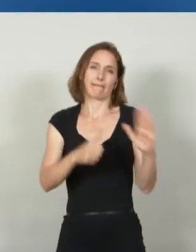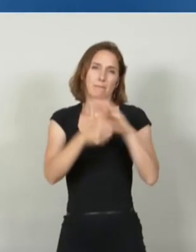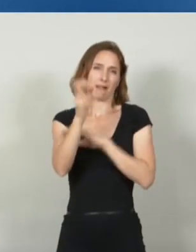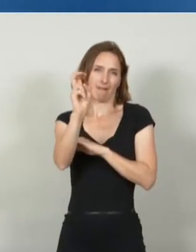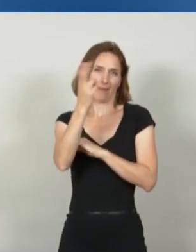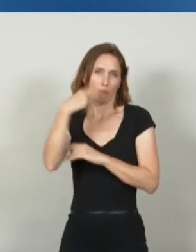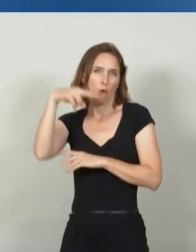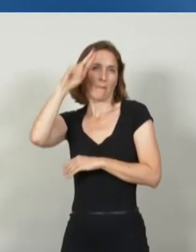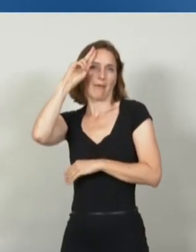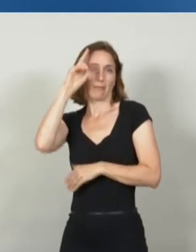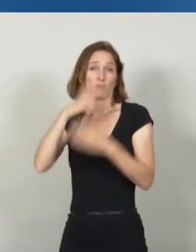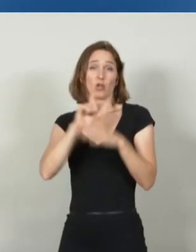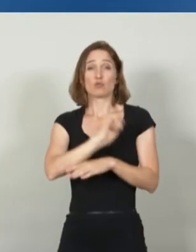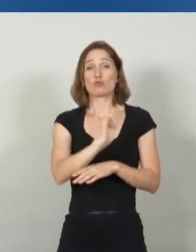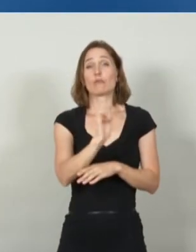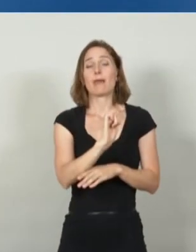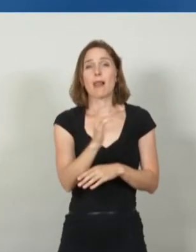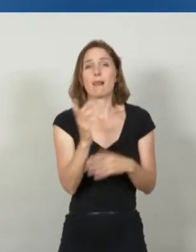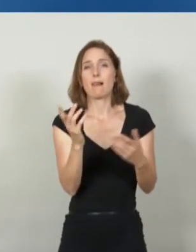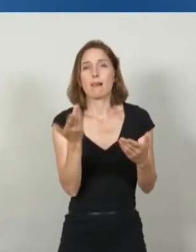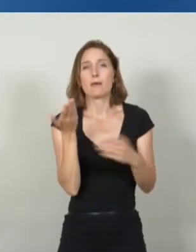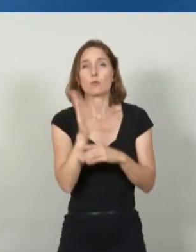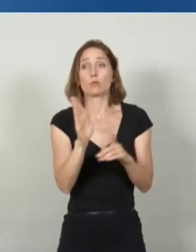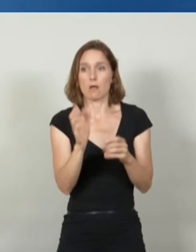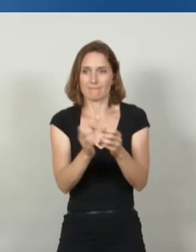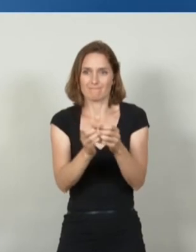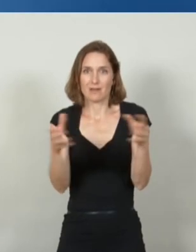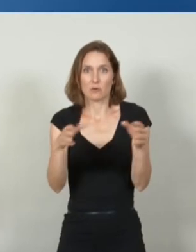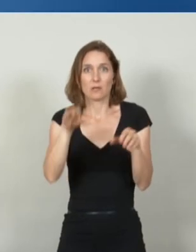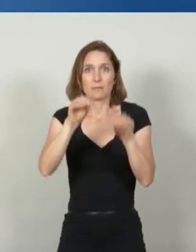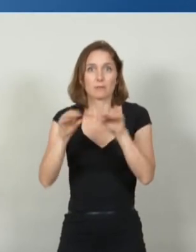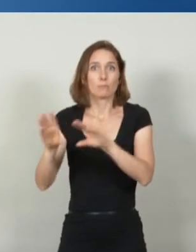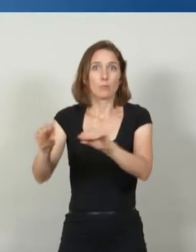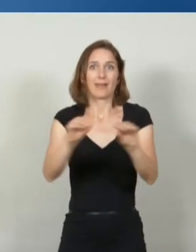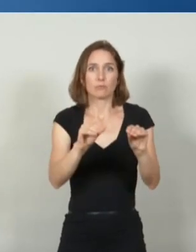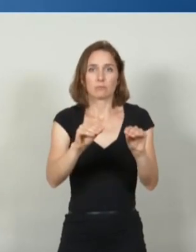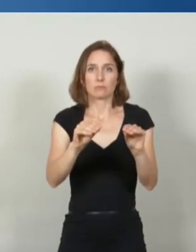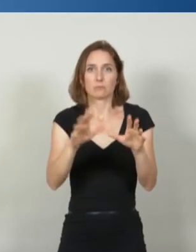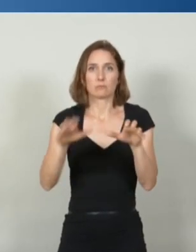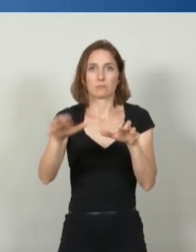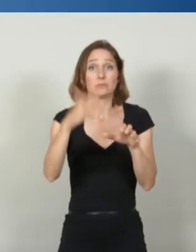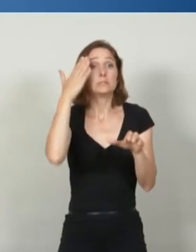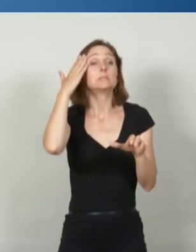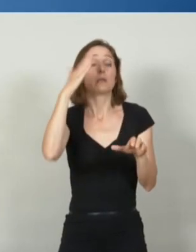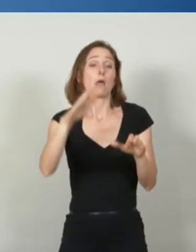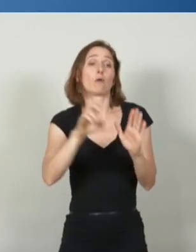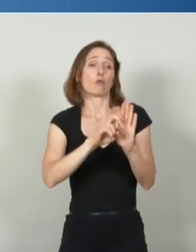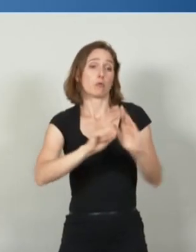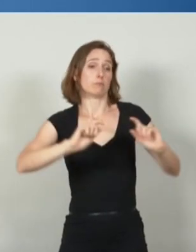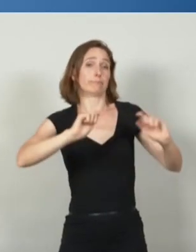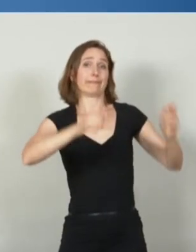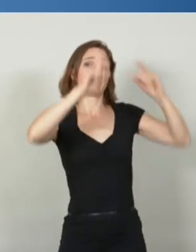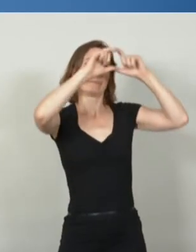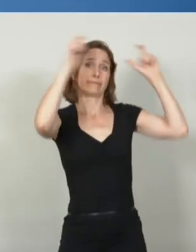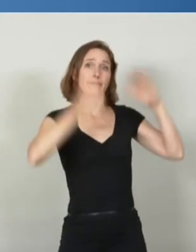il a été évalué qu'une très large majorité des habitants du territoire savait que celui-ci portait le titre de capital verte de l'Europe ah bon